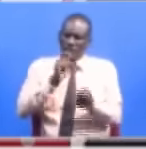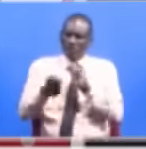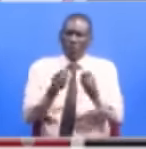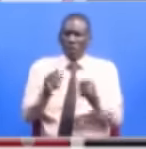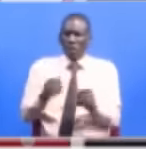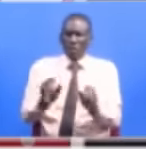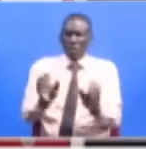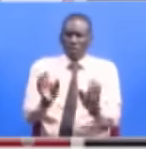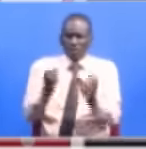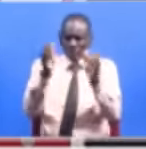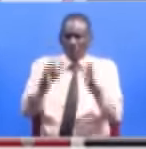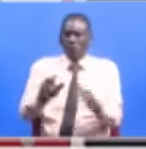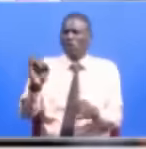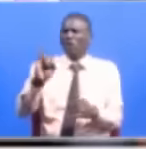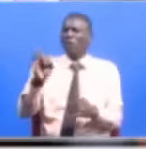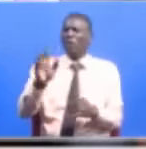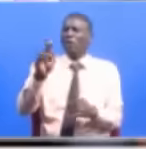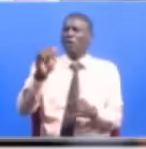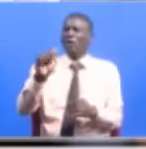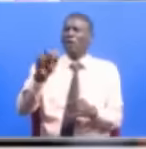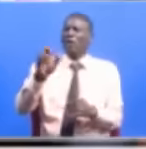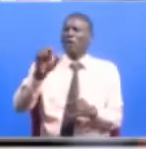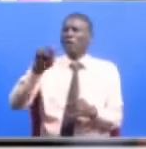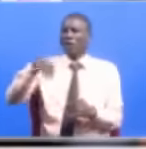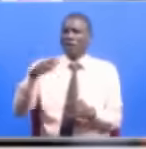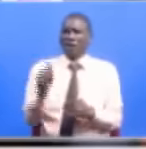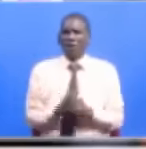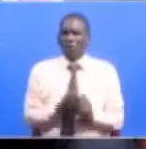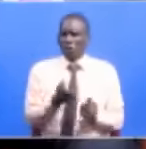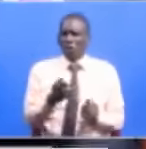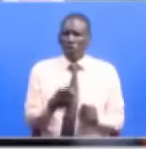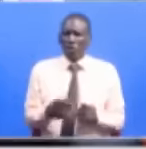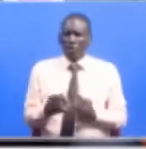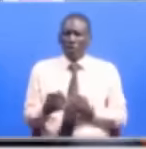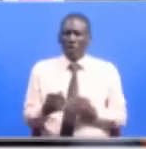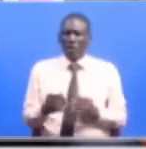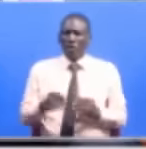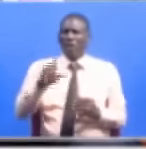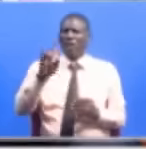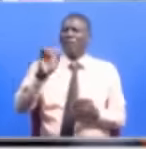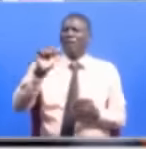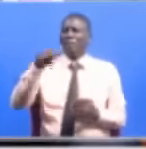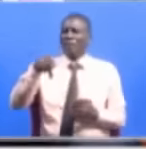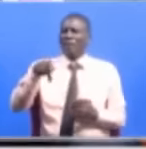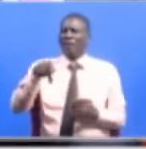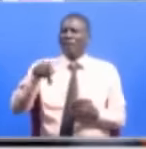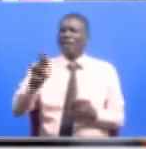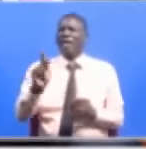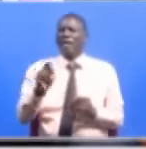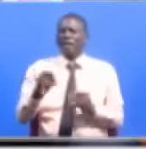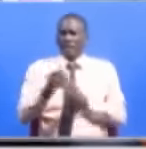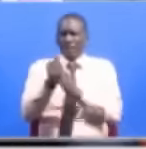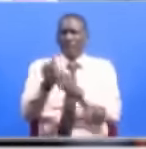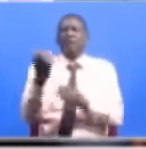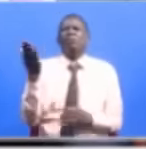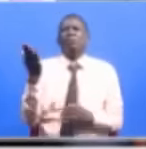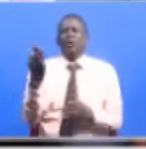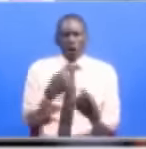taarifa ifuatayo. You refused to sign. Kiongozi wa DAP-K Eugene Wamalwa amevunja kimya